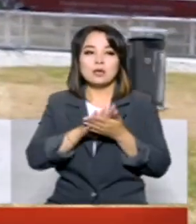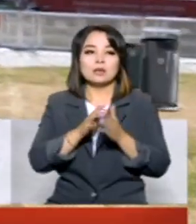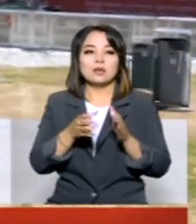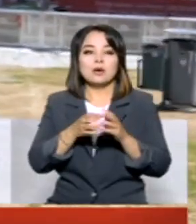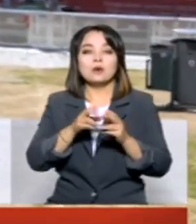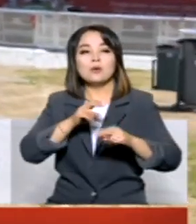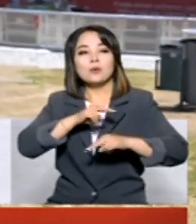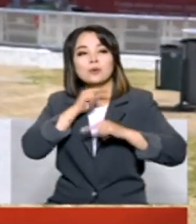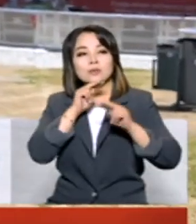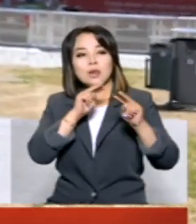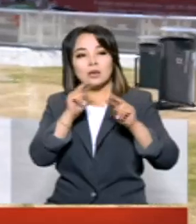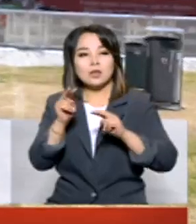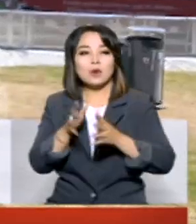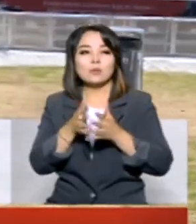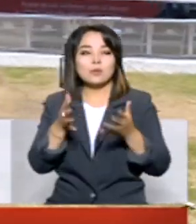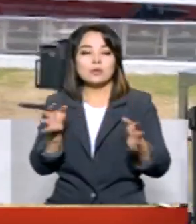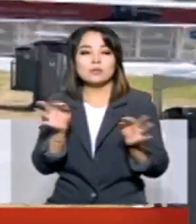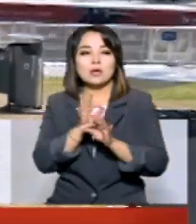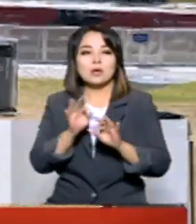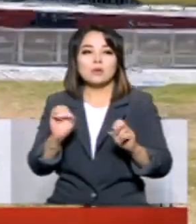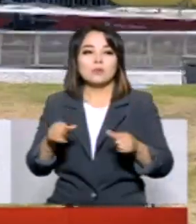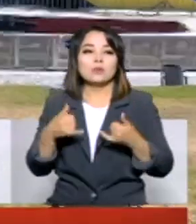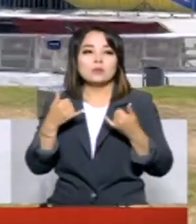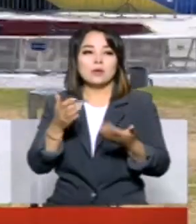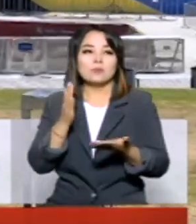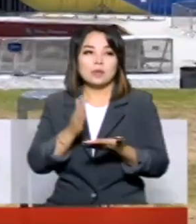Олимпиада тамашалауға керемет мүмкіндік.